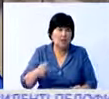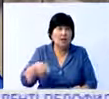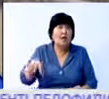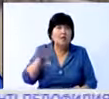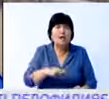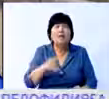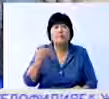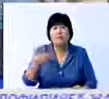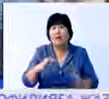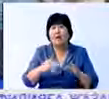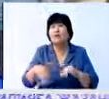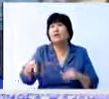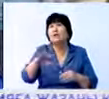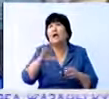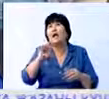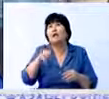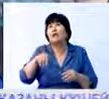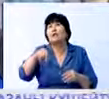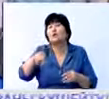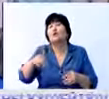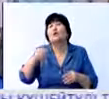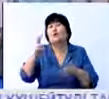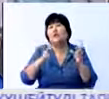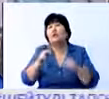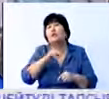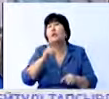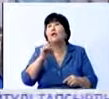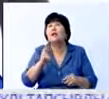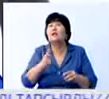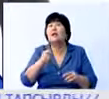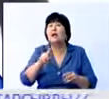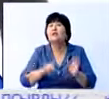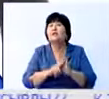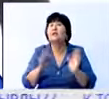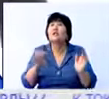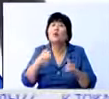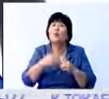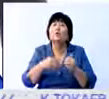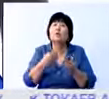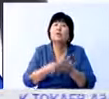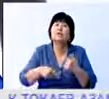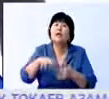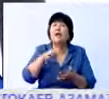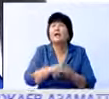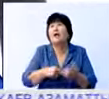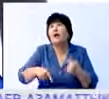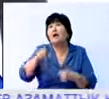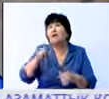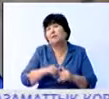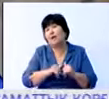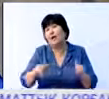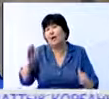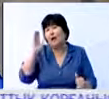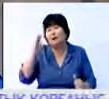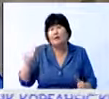Жалпы жақсылықшылардың дені Аралтұз зауытында жұмыс істейді. Кентке газ келсе, шағын және орта бизнеспен айналысатын кәсіпкерлердің қатары